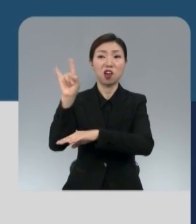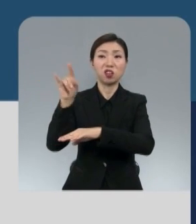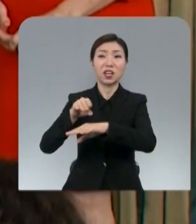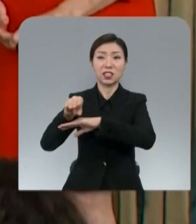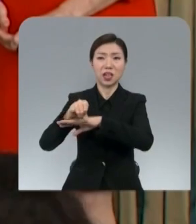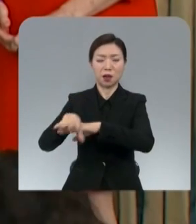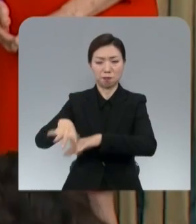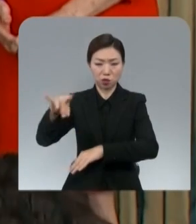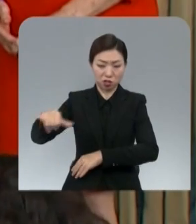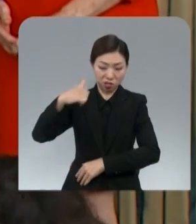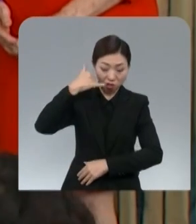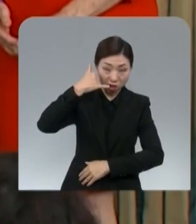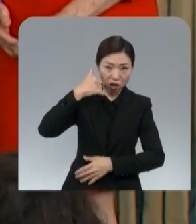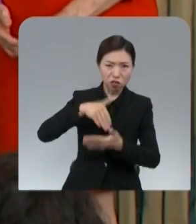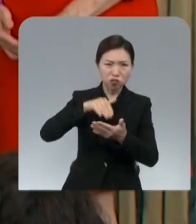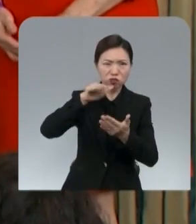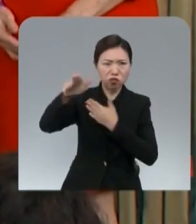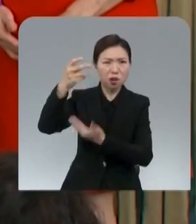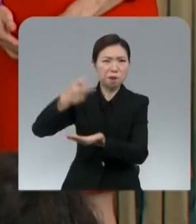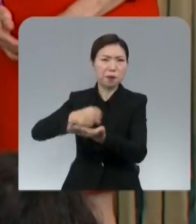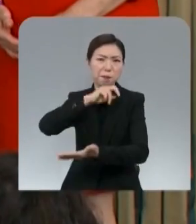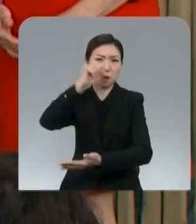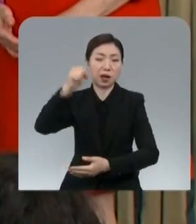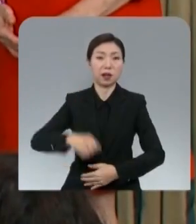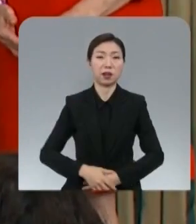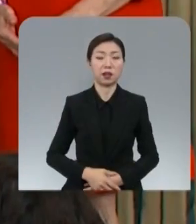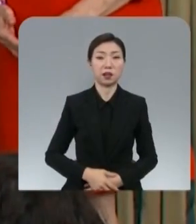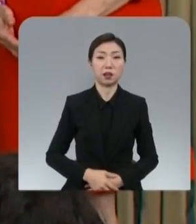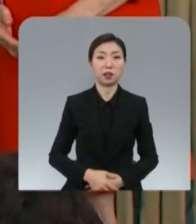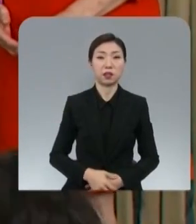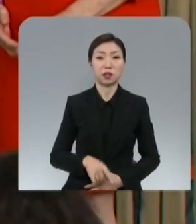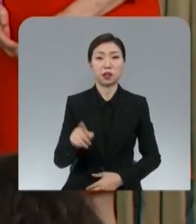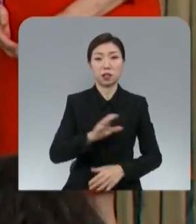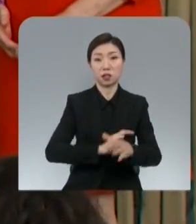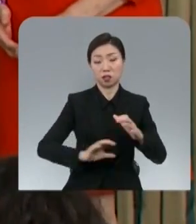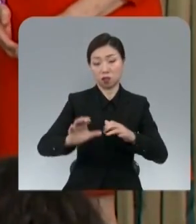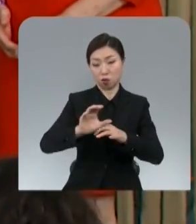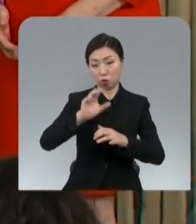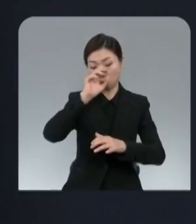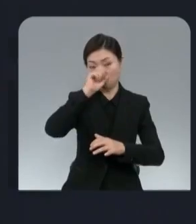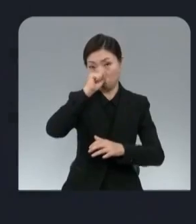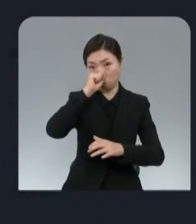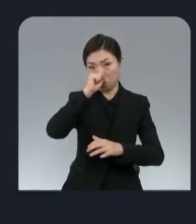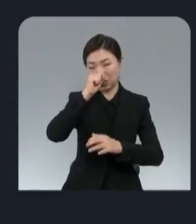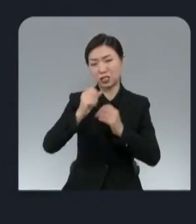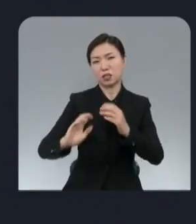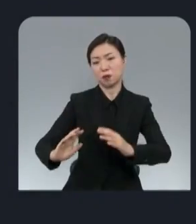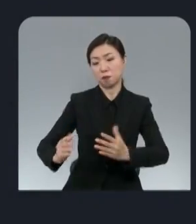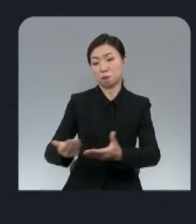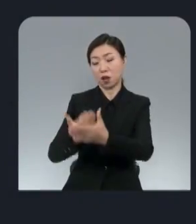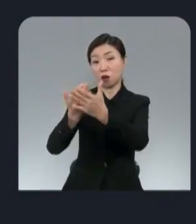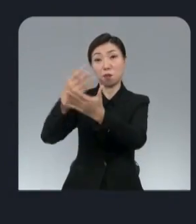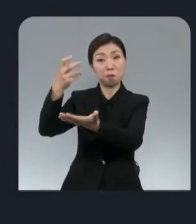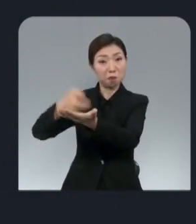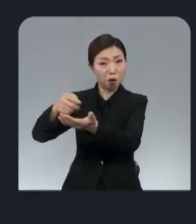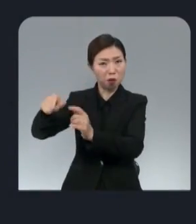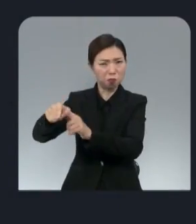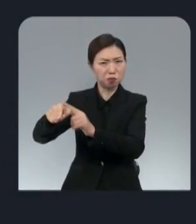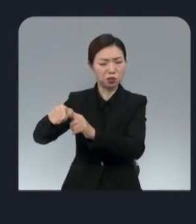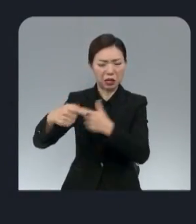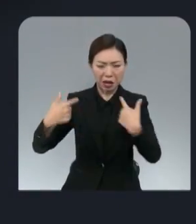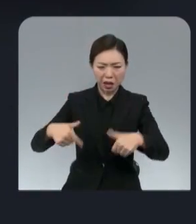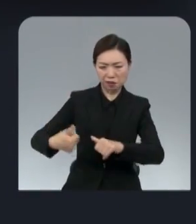했습니다. 인플레 감축법의 전신격인 이른바 더 나은 재건법 발의 당시엔 수시로 자문을